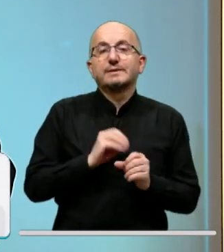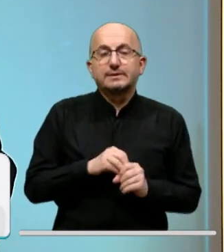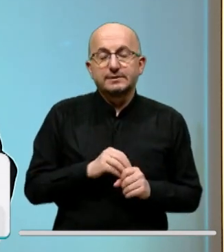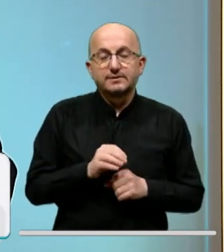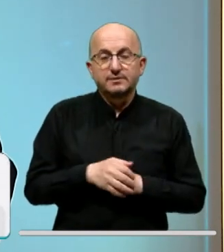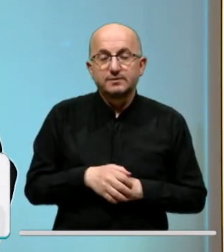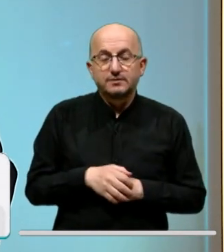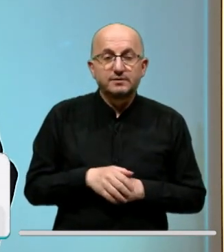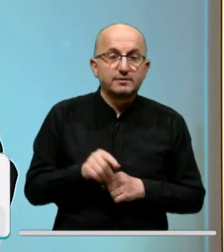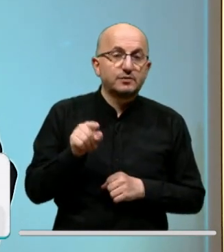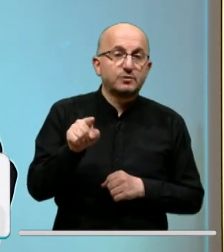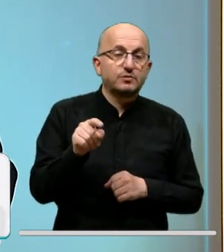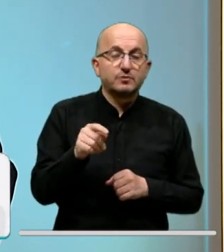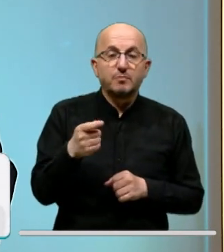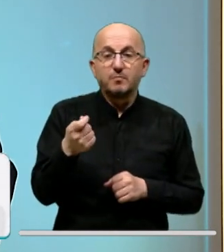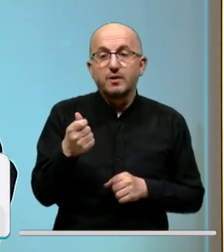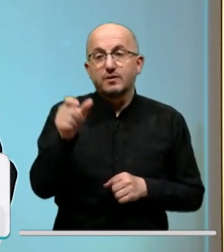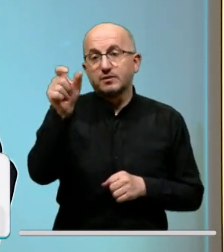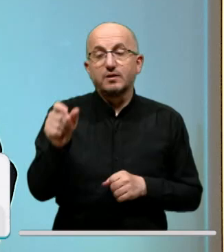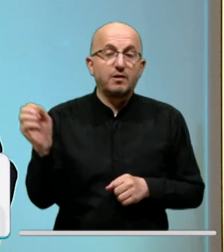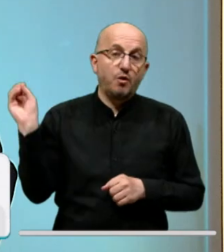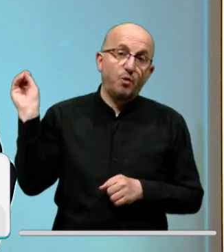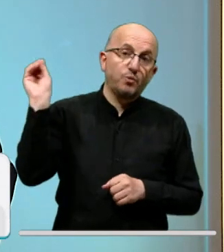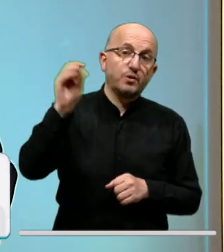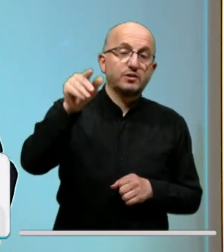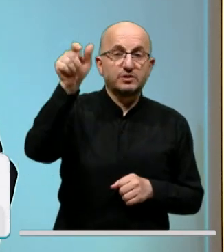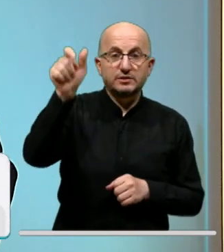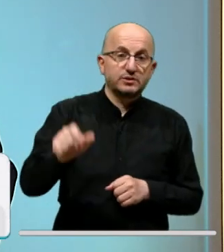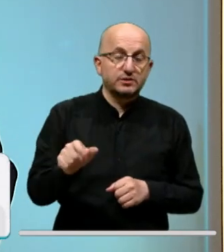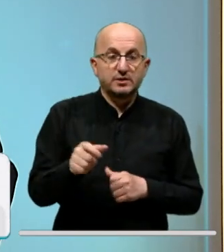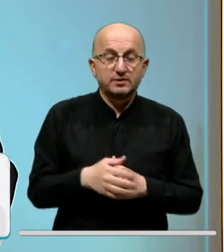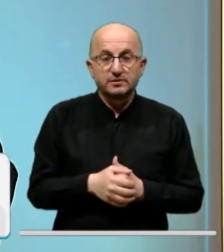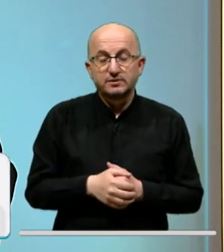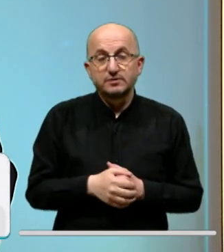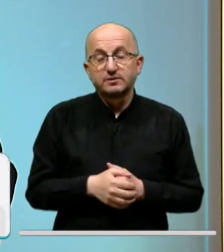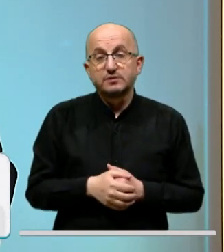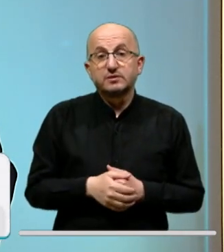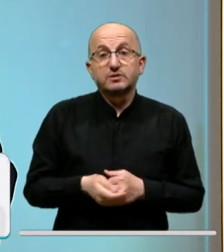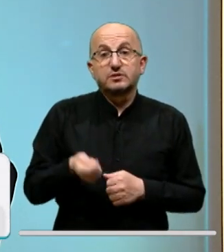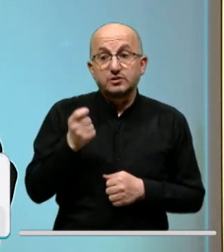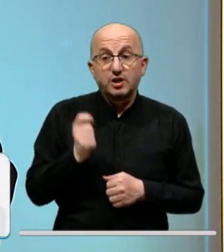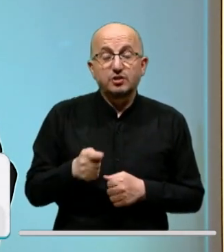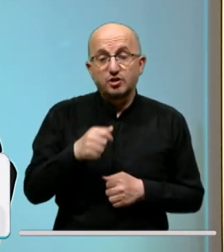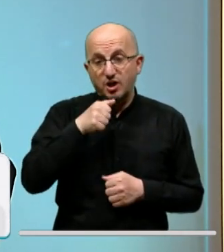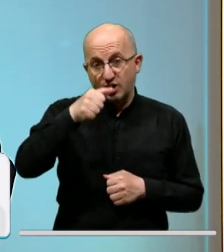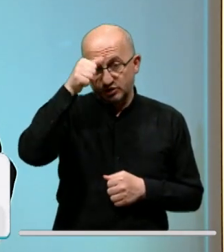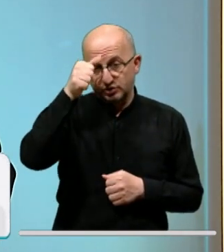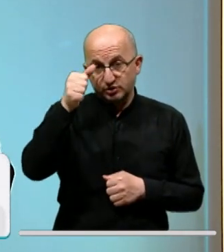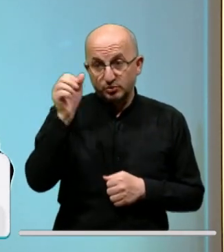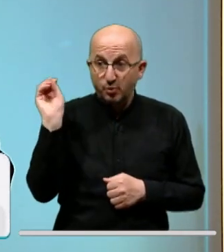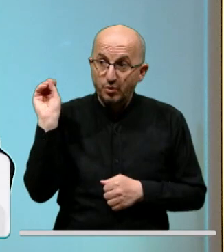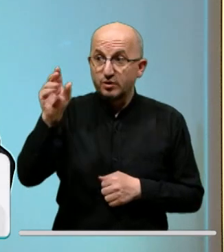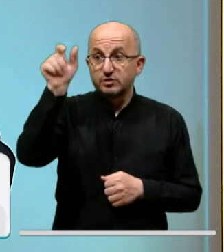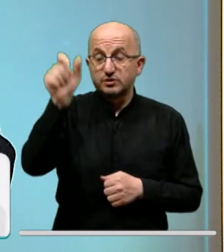de onu Bedel gönderecek olan yani kişiden Eee esas Hacı Eee gönderecek kişiden